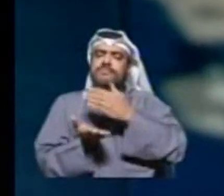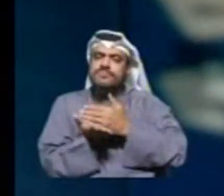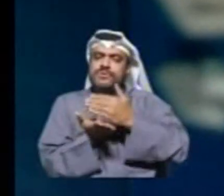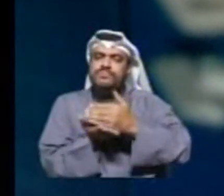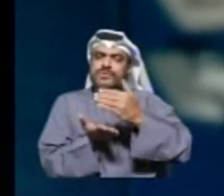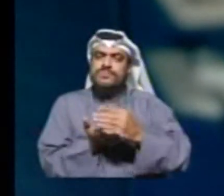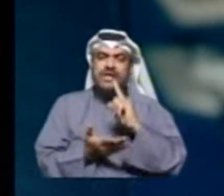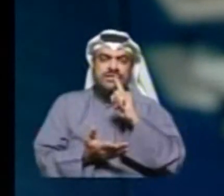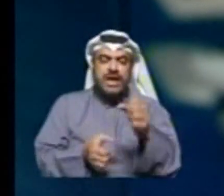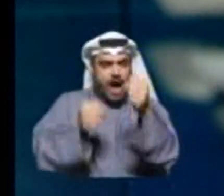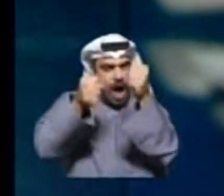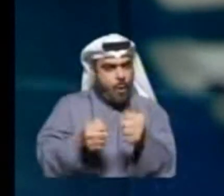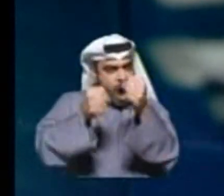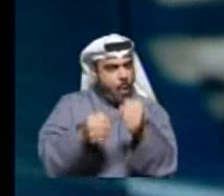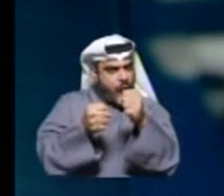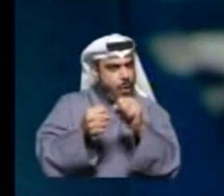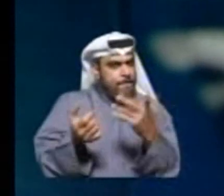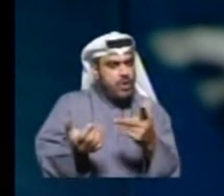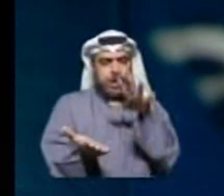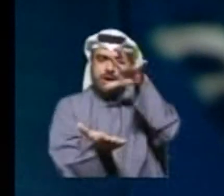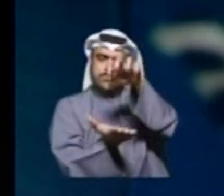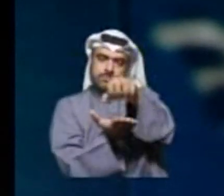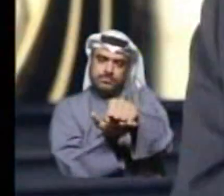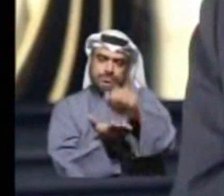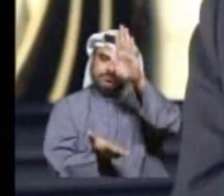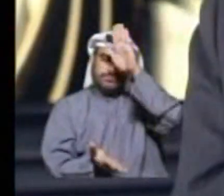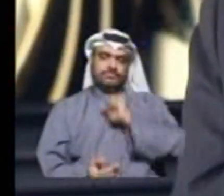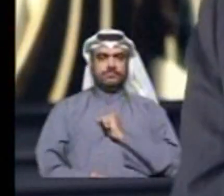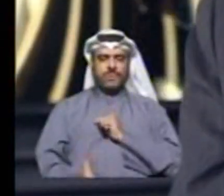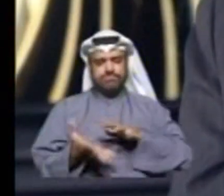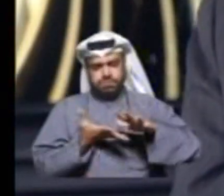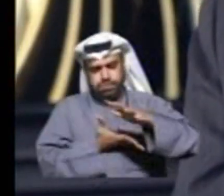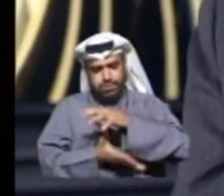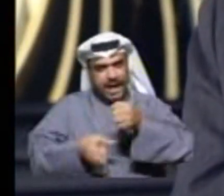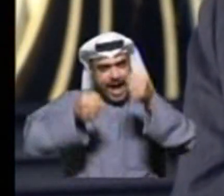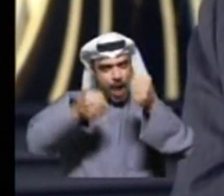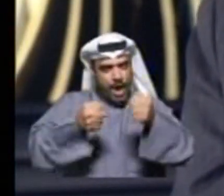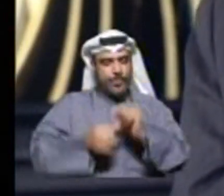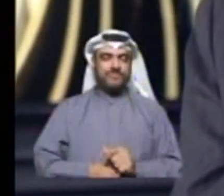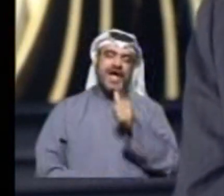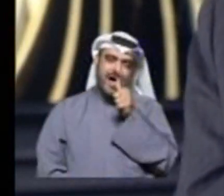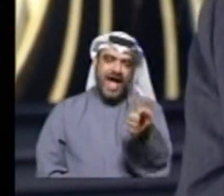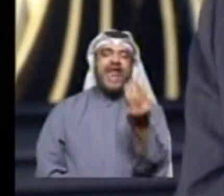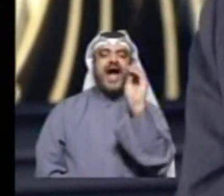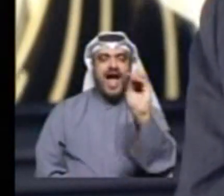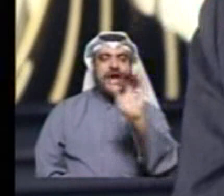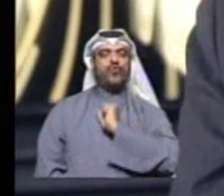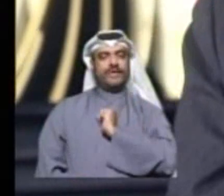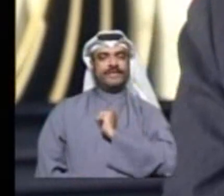سنة 90 ربما كانت على أرض الواقع بشكل أكثر. 90 كانت على الواقع بشكل كبير على فكرة، بس يعني